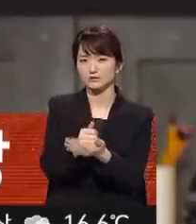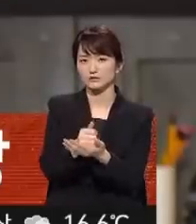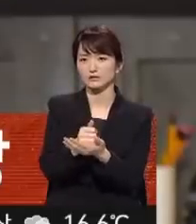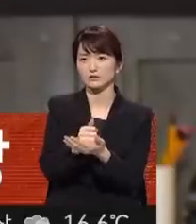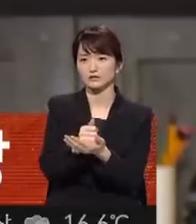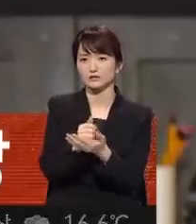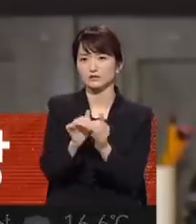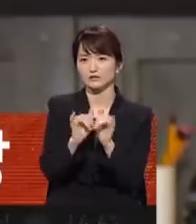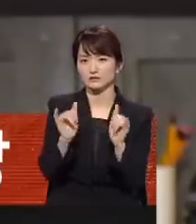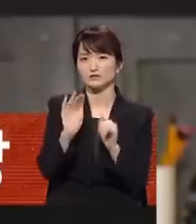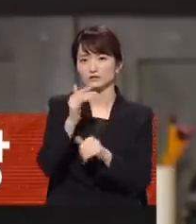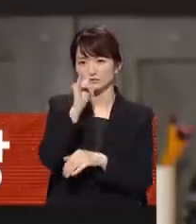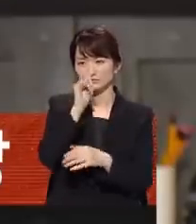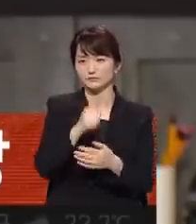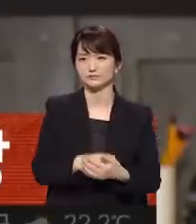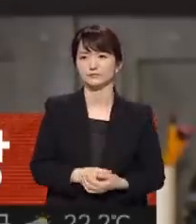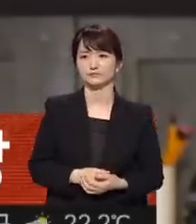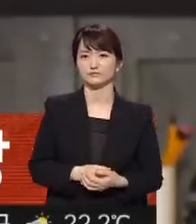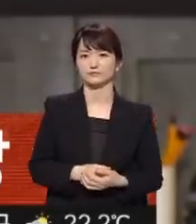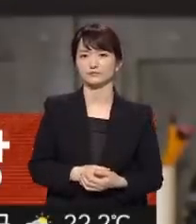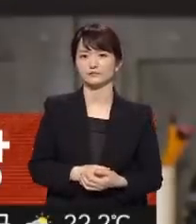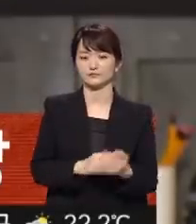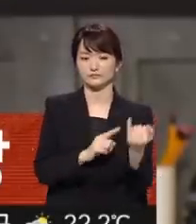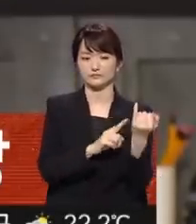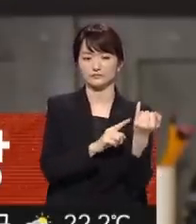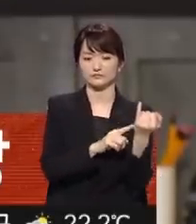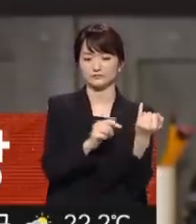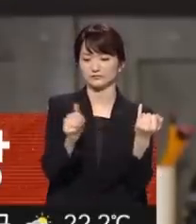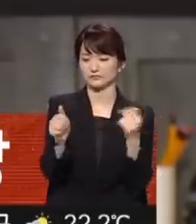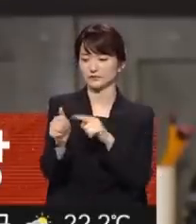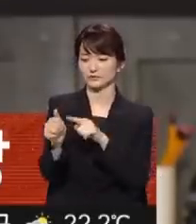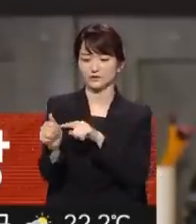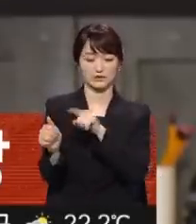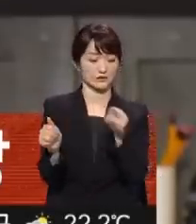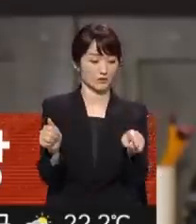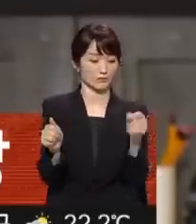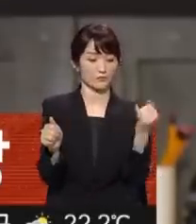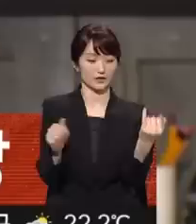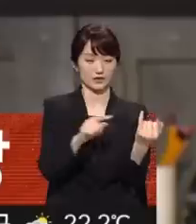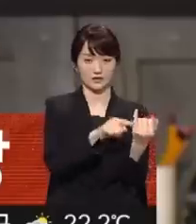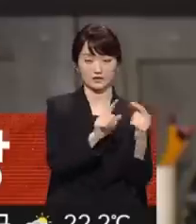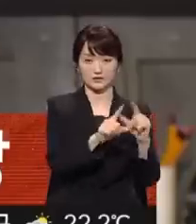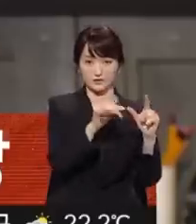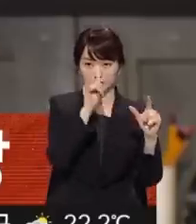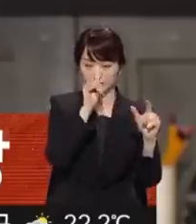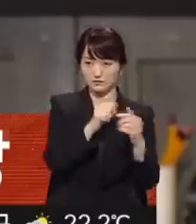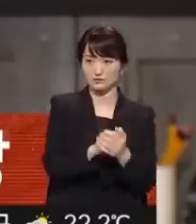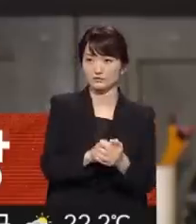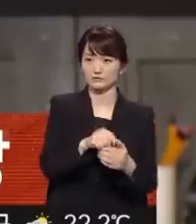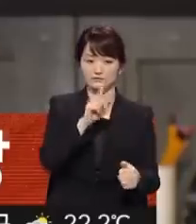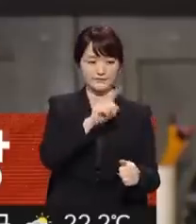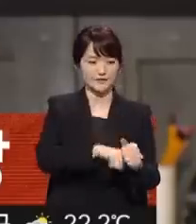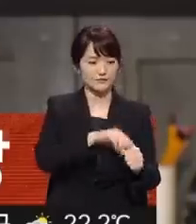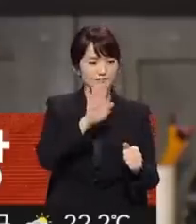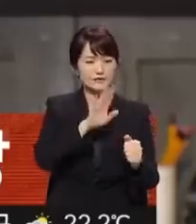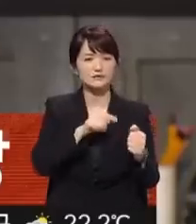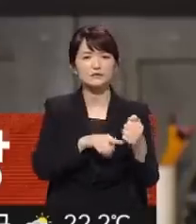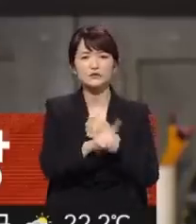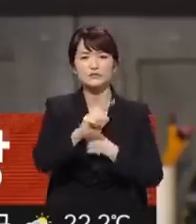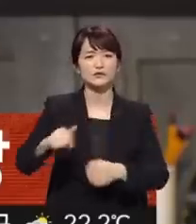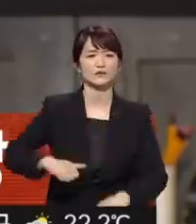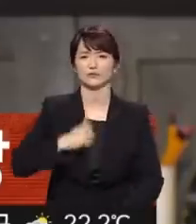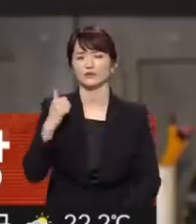그 가해자가 바로 옆 건물 사기도 하고 그 특수폭행 피해자인데도 체포를 왜 안 했냐 해가지고 상당히 분노하고 있다고 그래요.